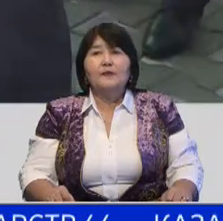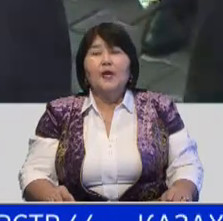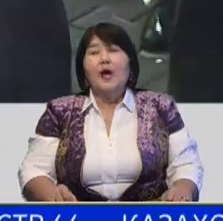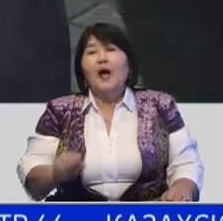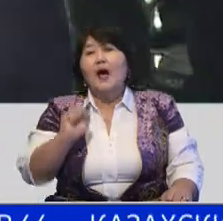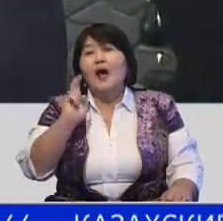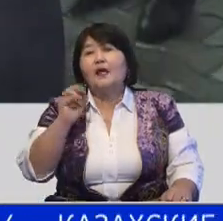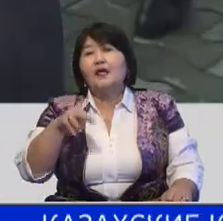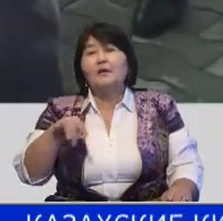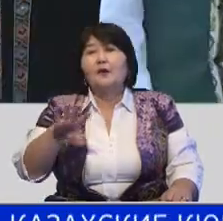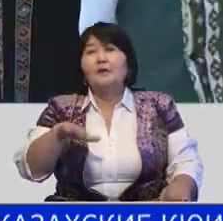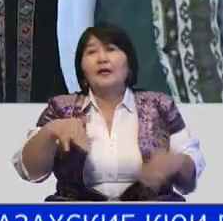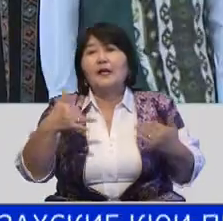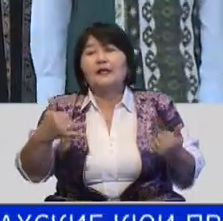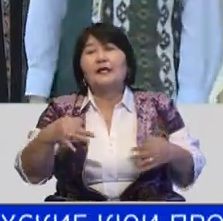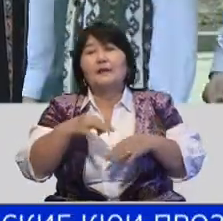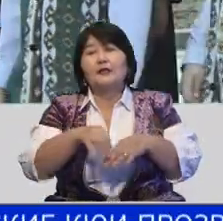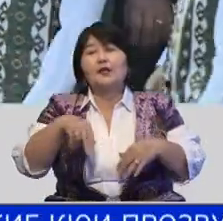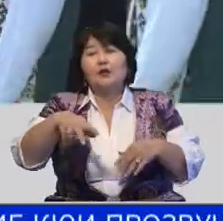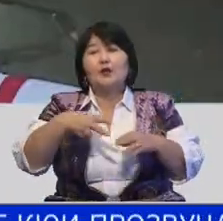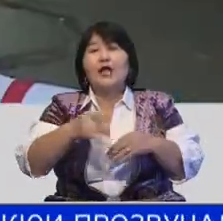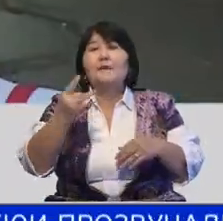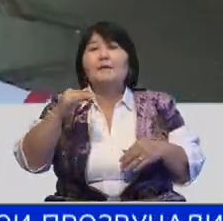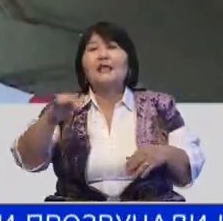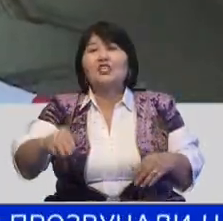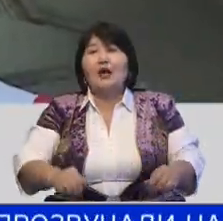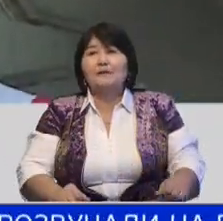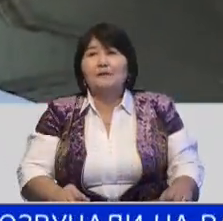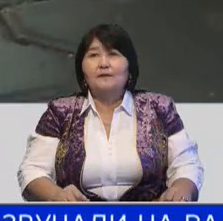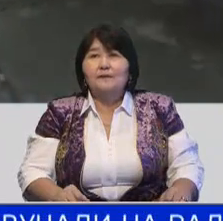Акиму района была предоставлена честь провести цаукесу малыша.